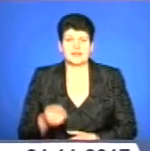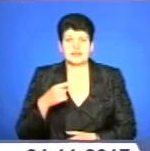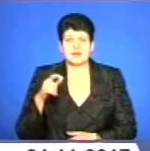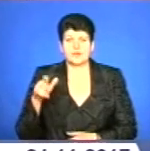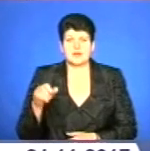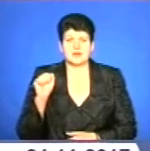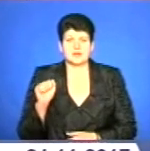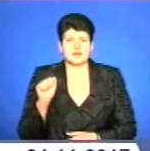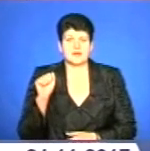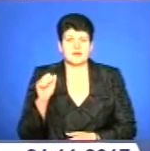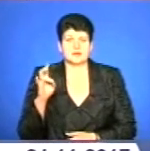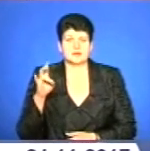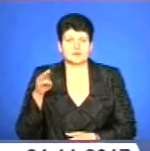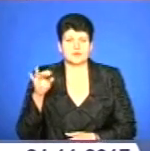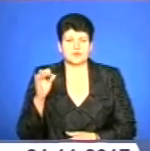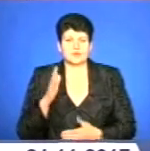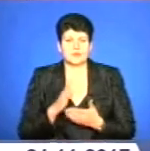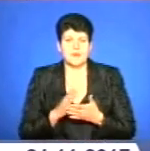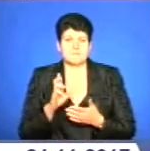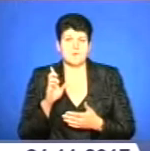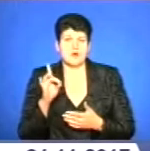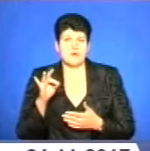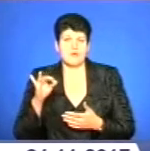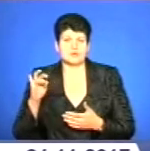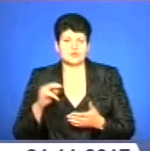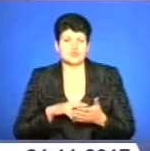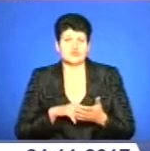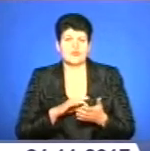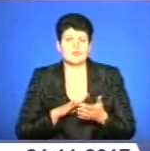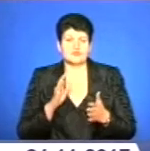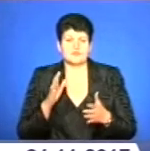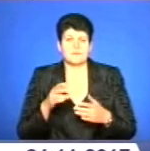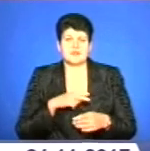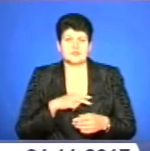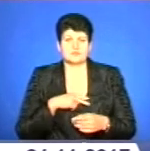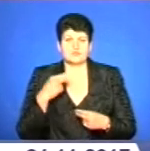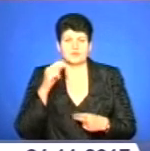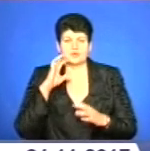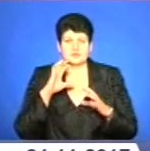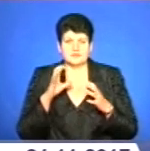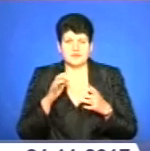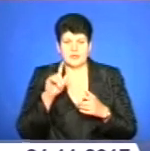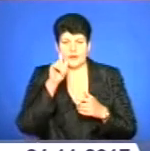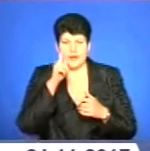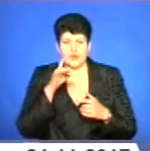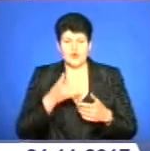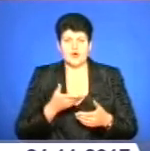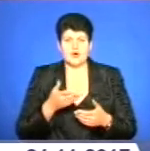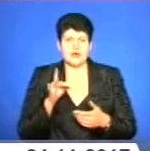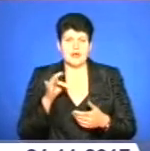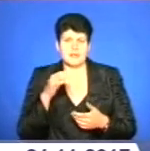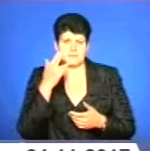Тернополянин Андрій Антонюк став бронзовим призером чемпіонату світу з греко-римської боротьби серед спортсменів до 23